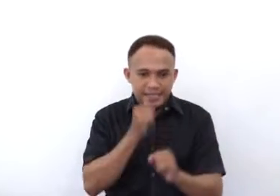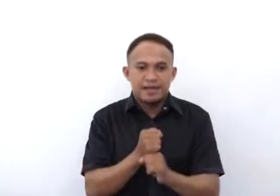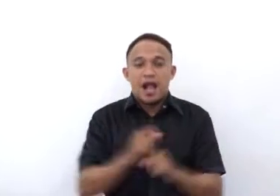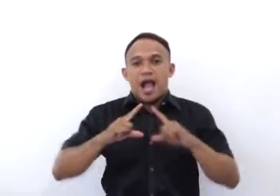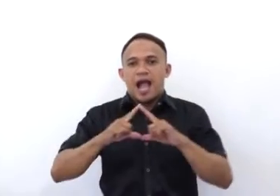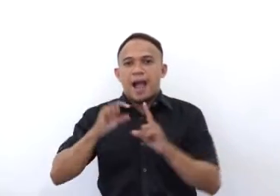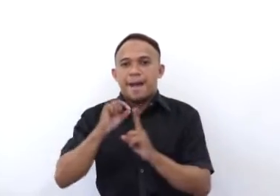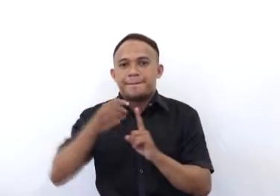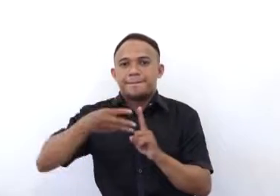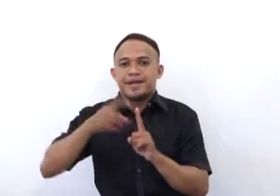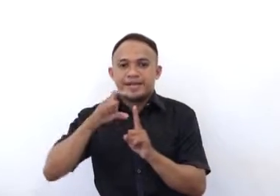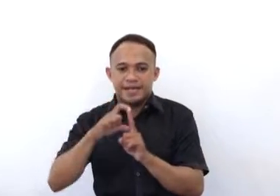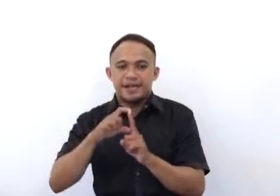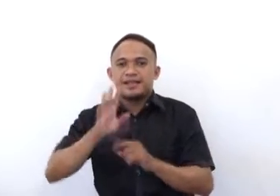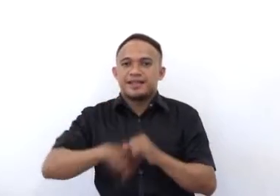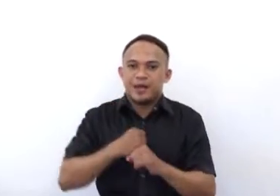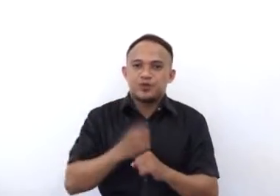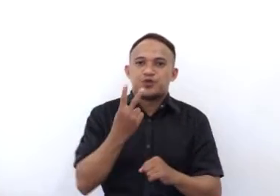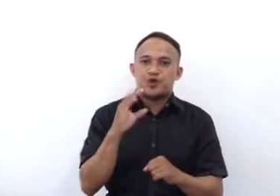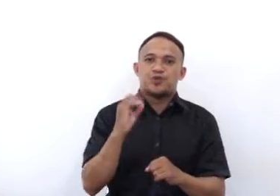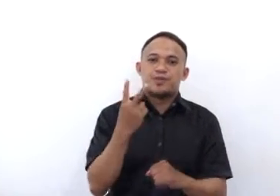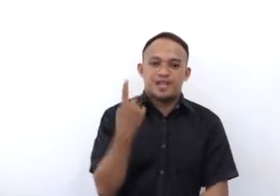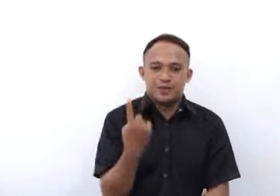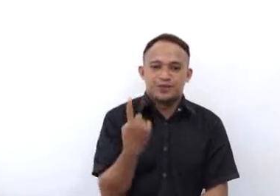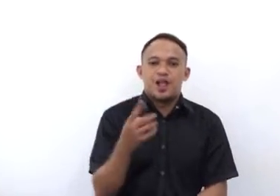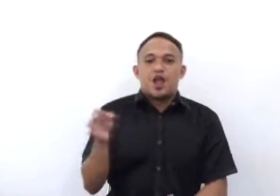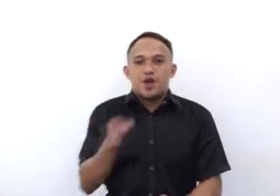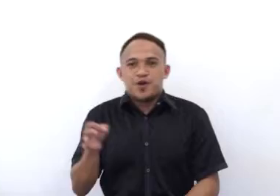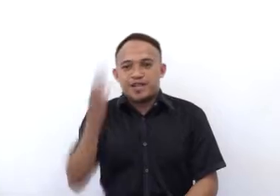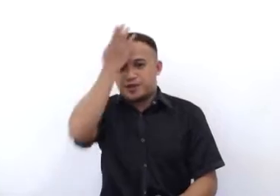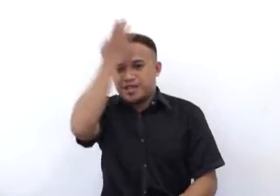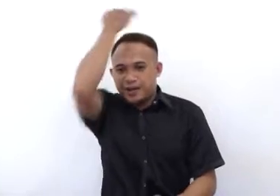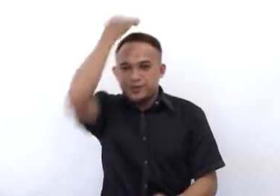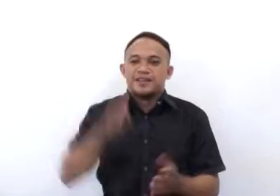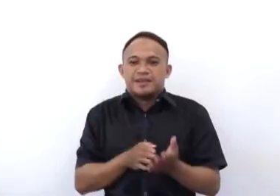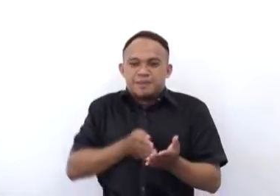enggak, mau yang sini pelayanan. Jelaskan kita segera.